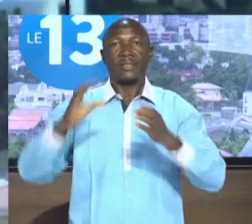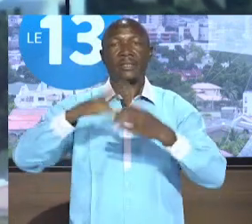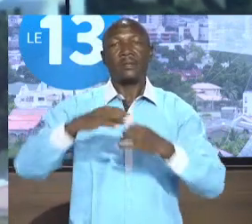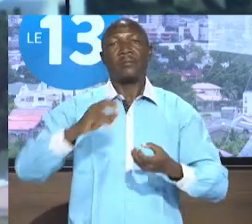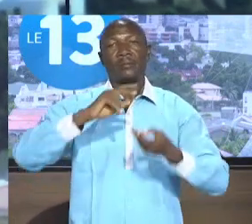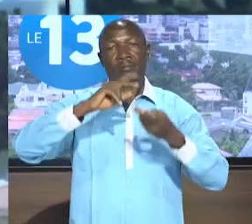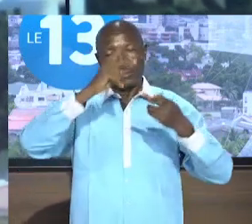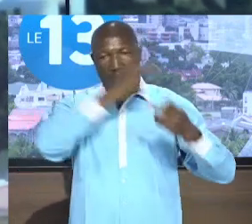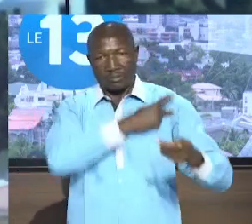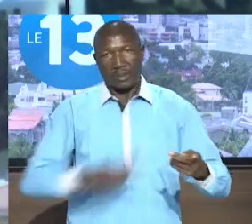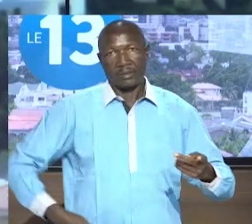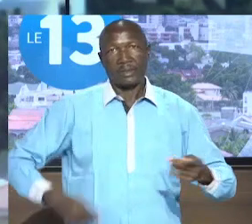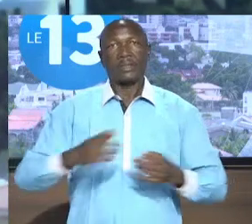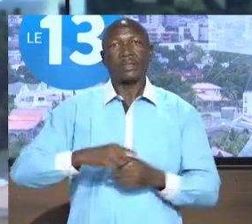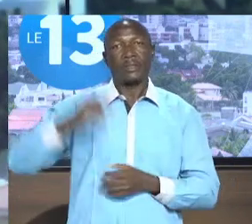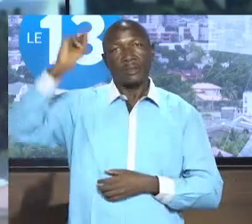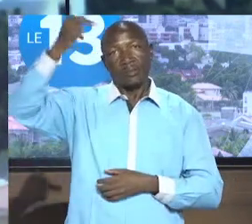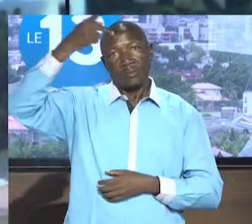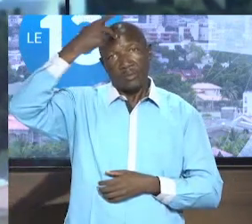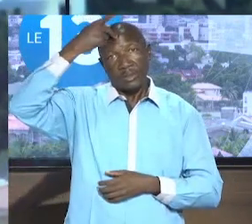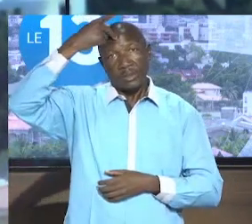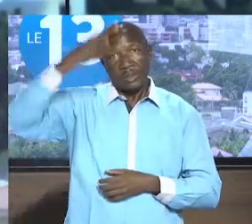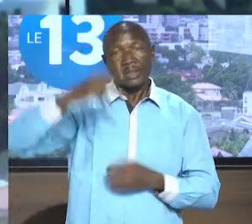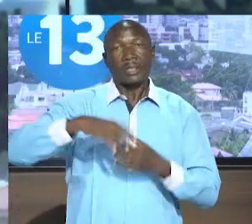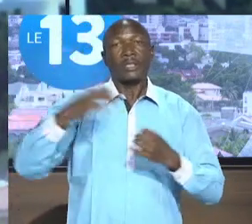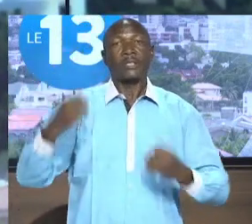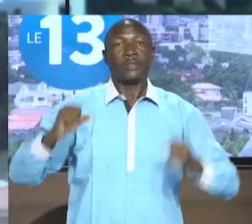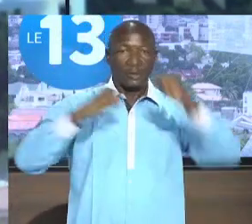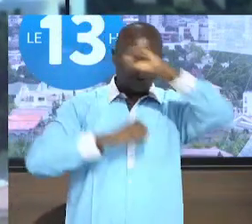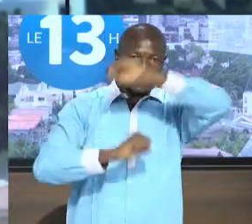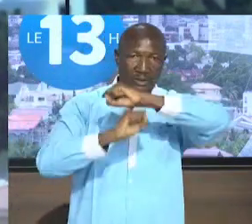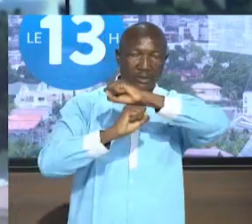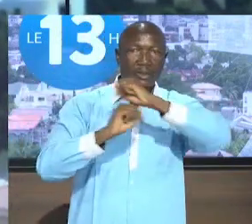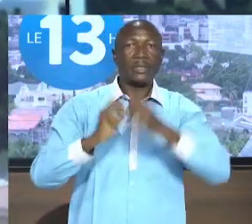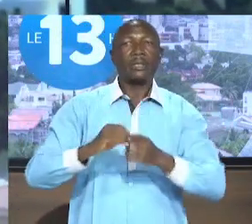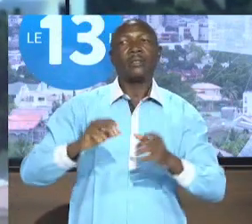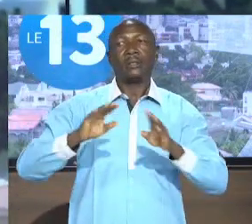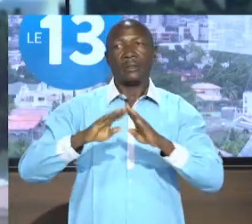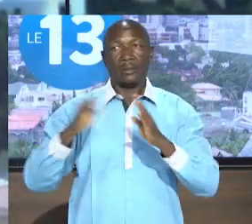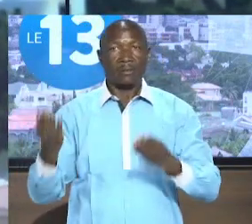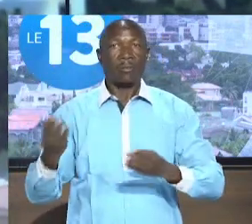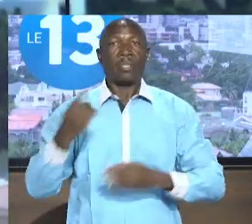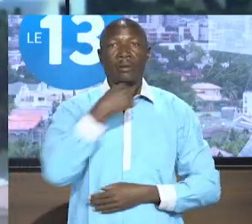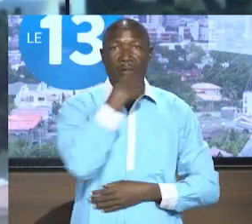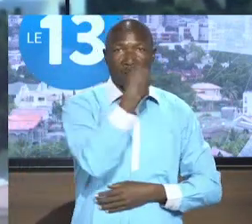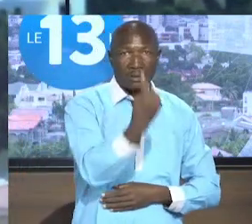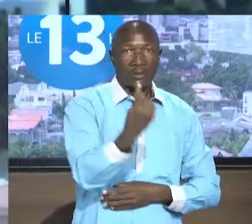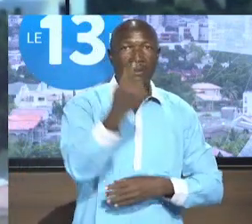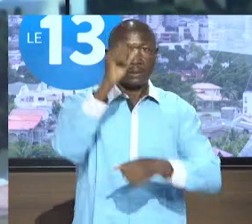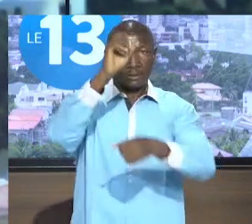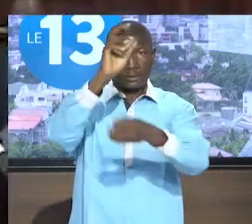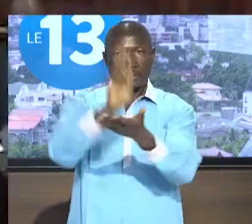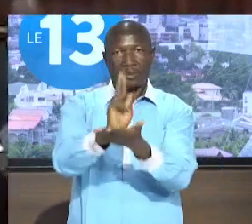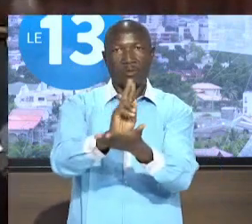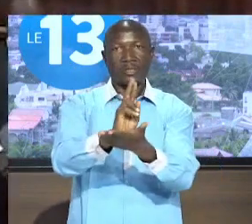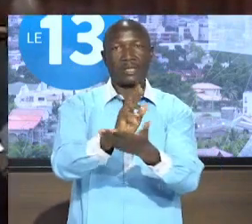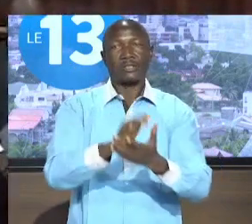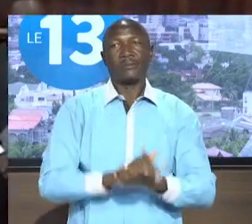aussi de politique et de sécurité. L'ouverture de la rencontre avec notre envoyé spécial Oumou Cissé.